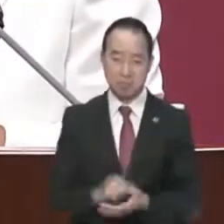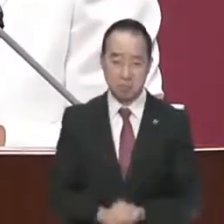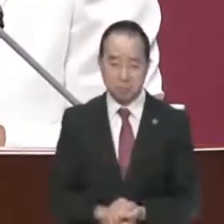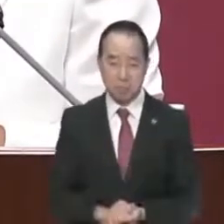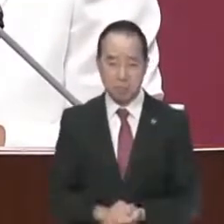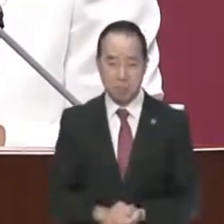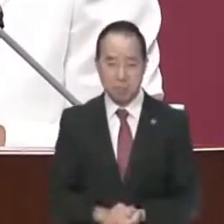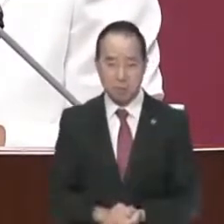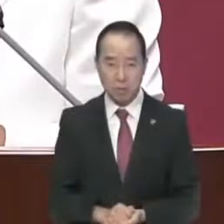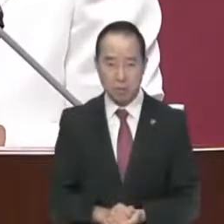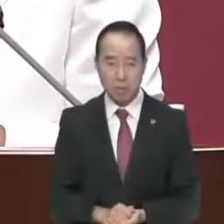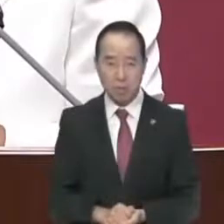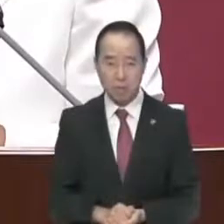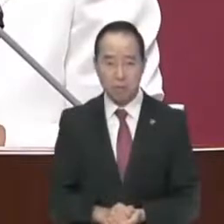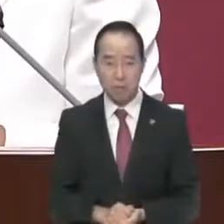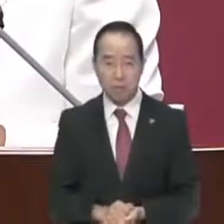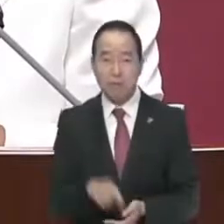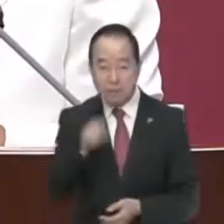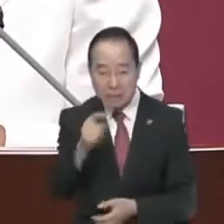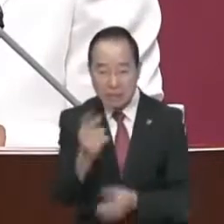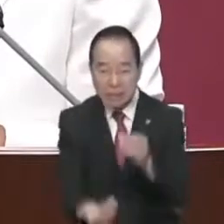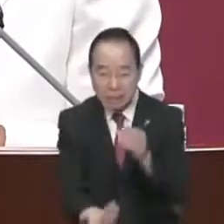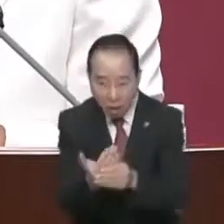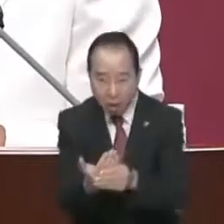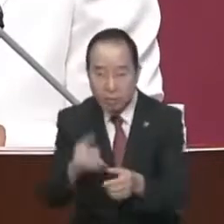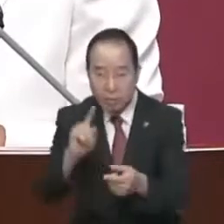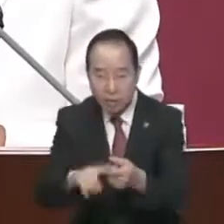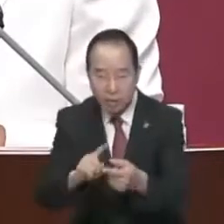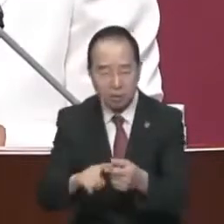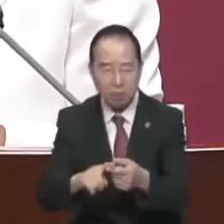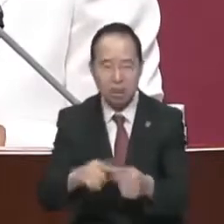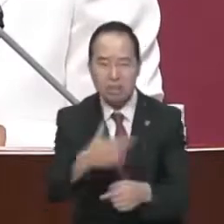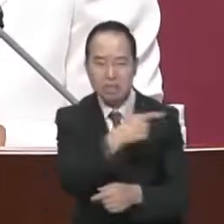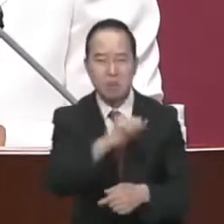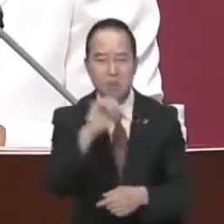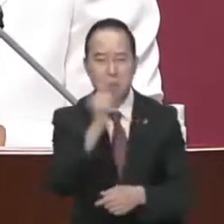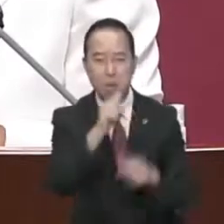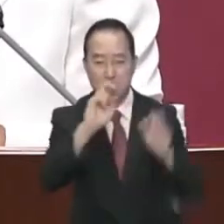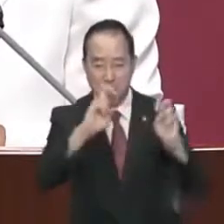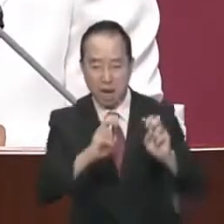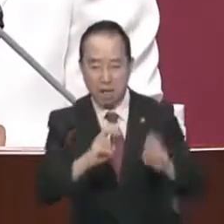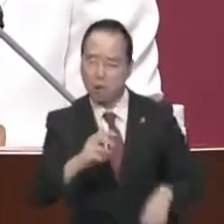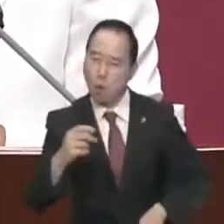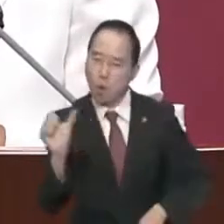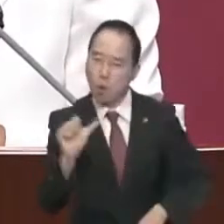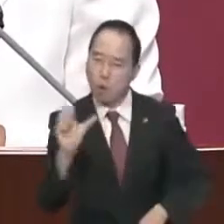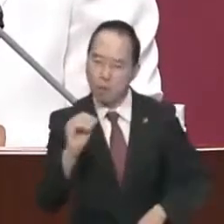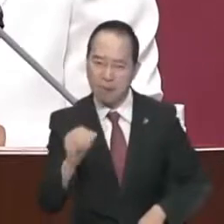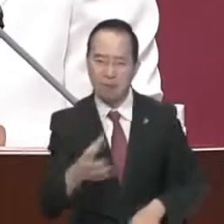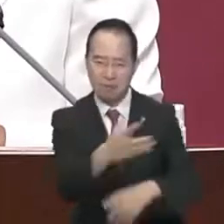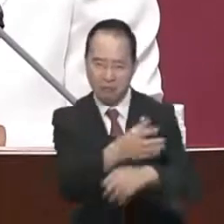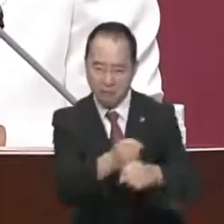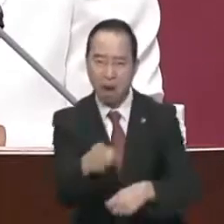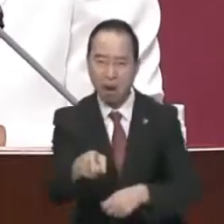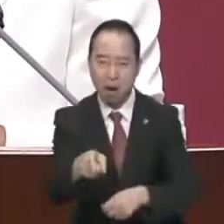지역 로펌에게 자문을 받다가 이 사건에 대해서 5천만 원의 자문료를 주고 4대 로펌인 태평양과 자문 계약을